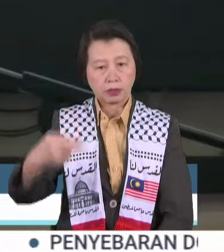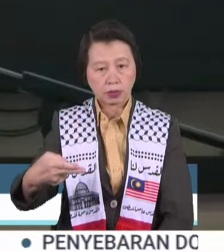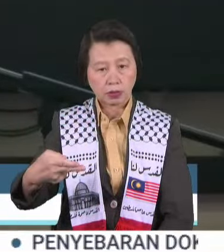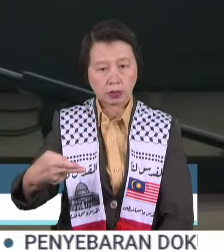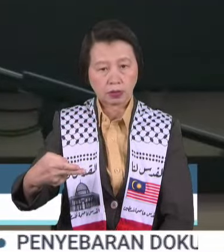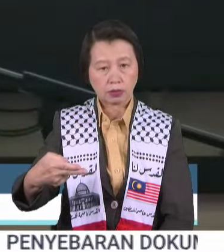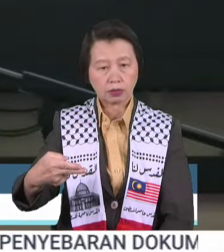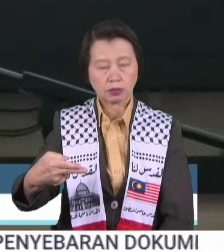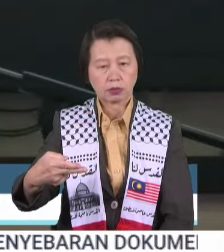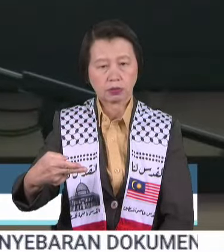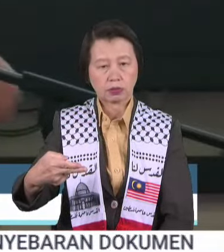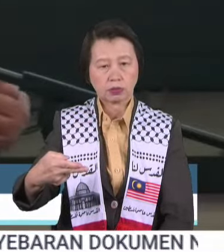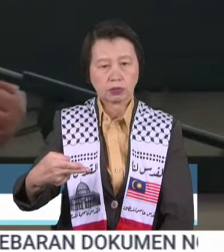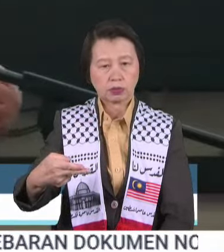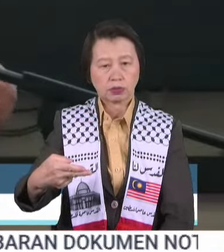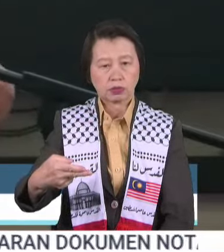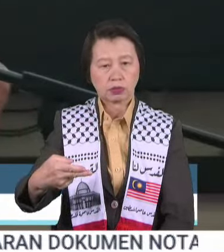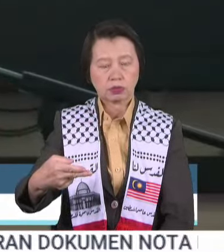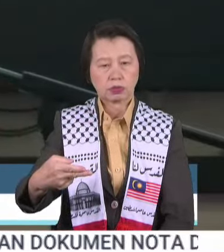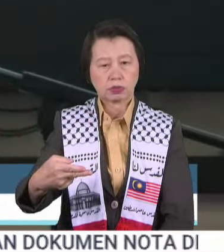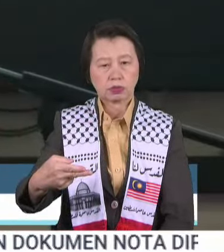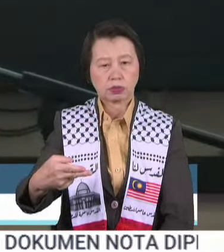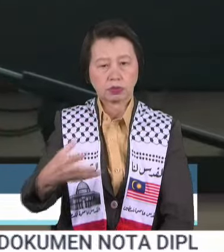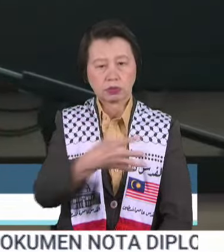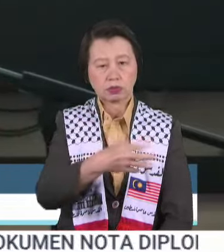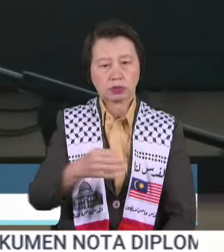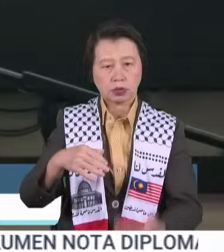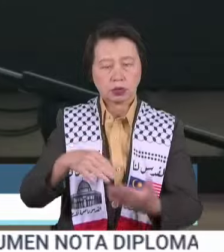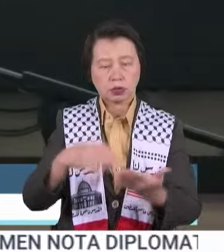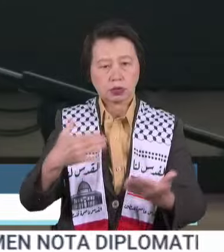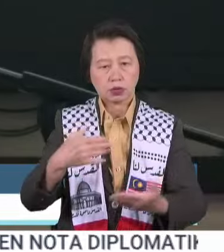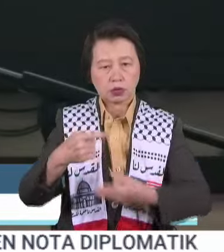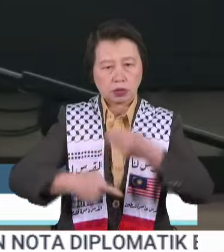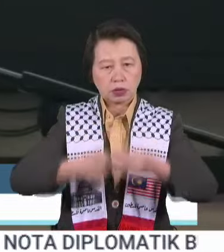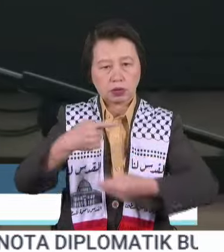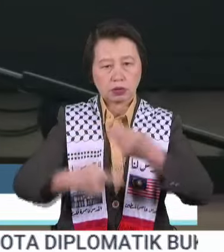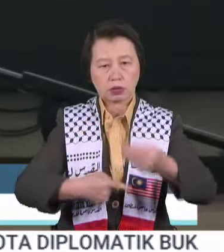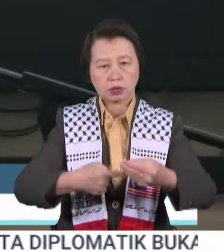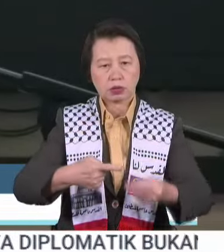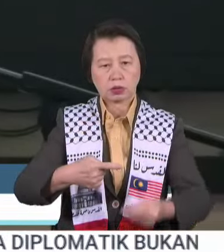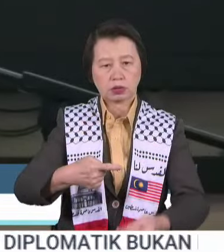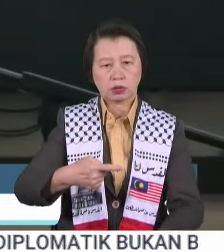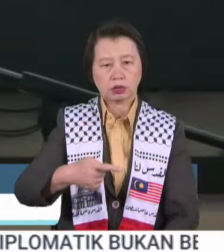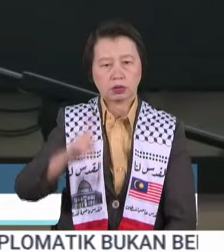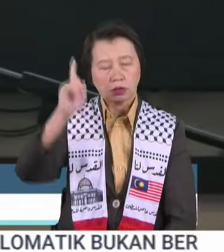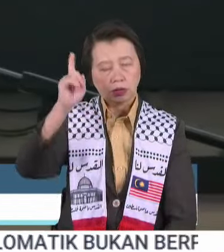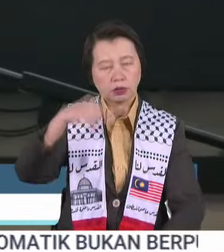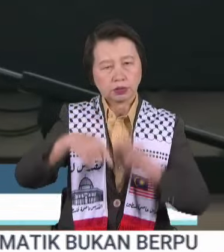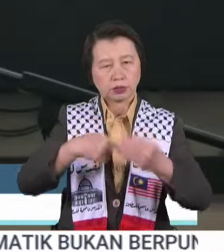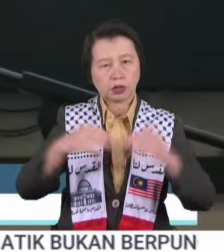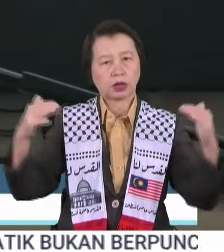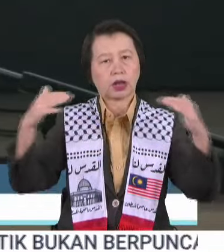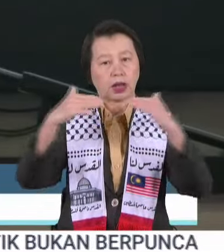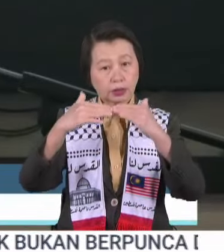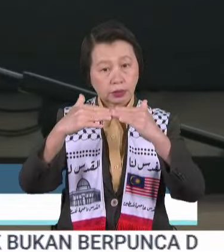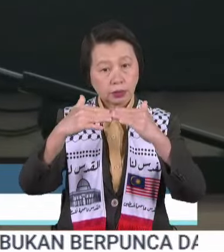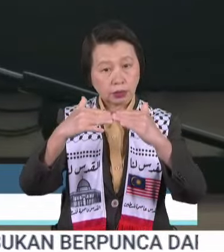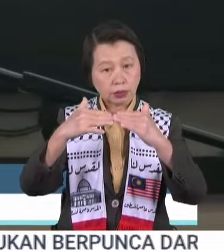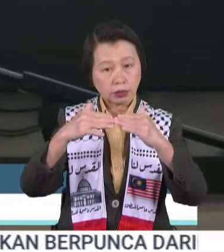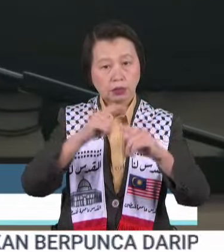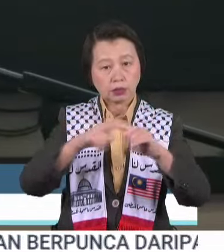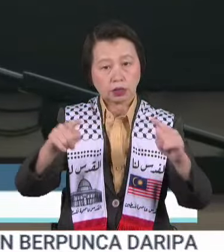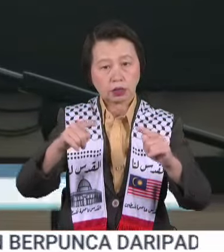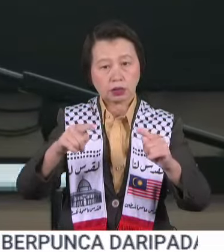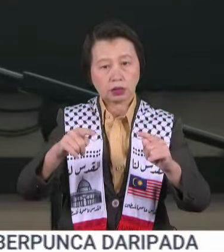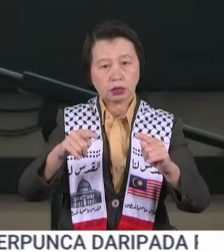kesenjangan atau perbedaan. Kita bicarakan tentang indah, keadilan, tapi kita